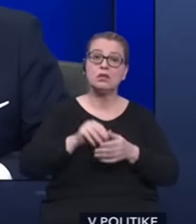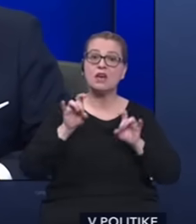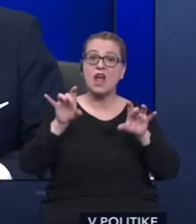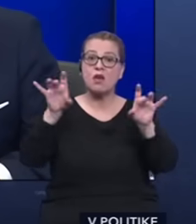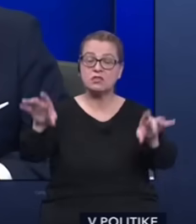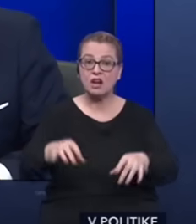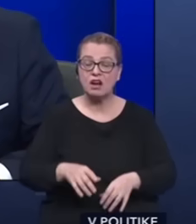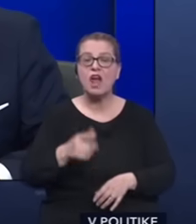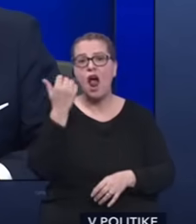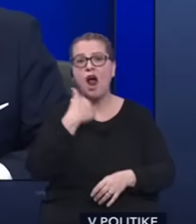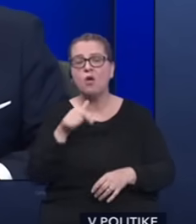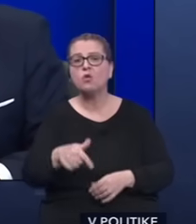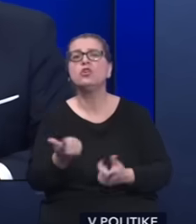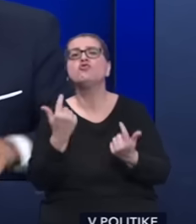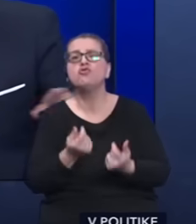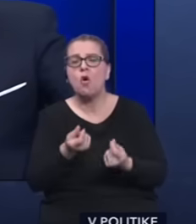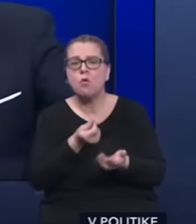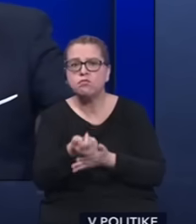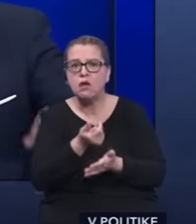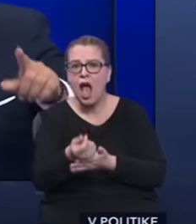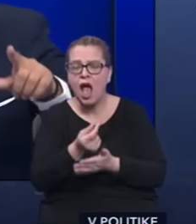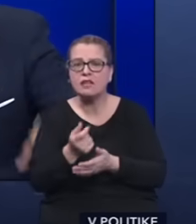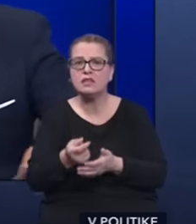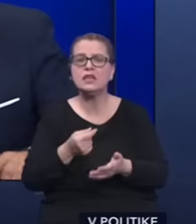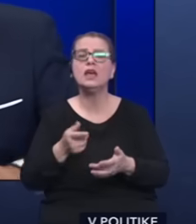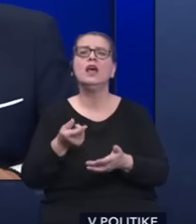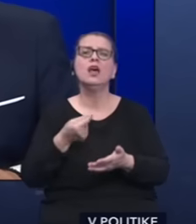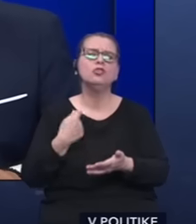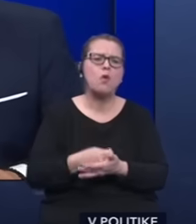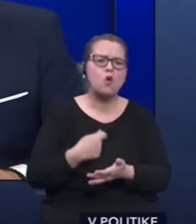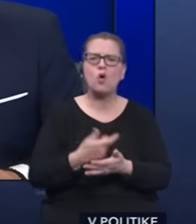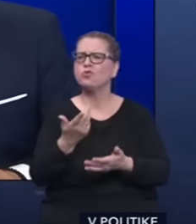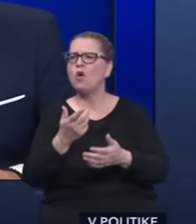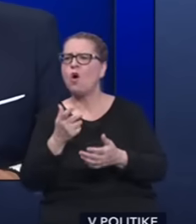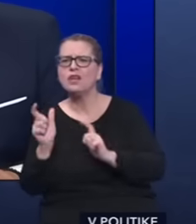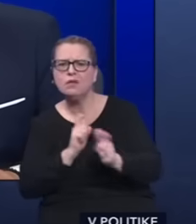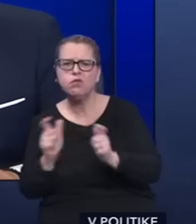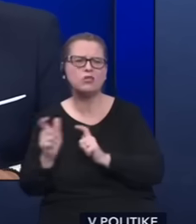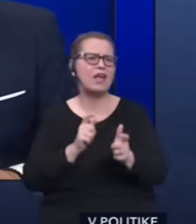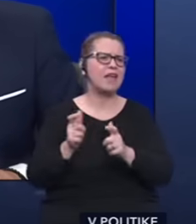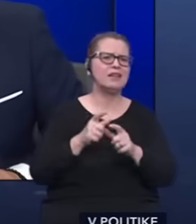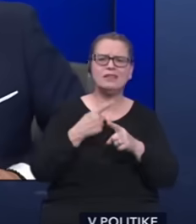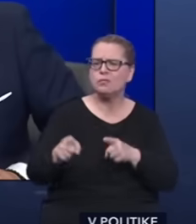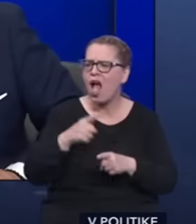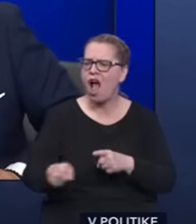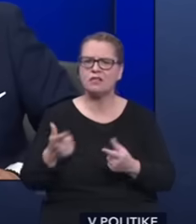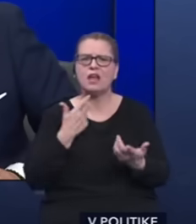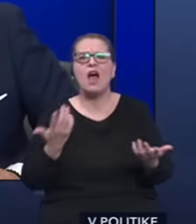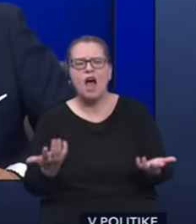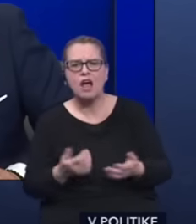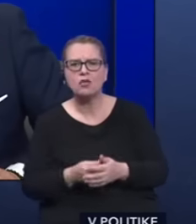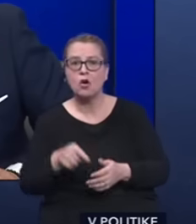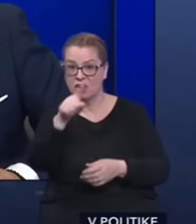na jeseň z čoho platiť elektriku a hypotéky. Dôchodcovia, ak sa im nepomôže s dôchodkami a vy idete hovoriť o rozkrádaní, za vás